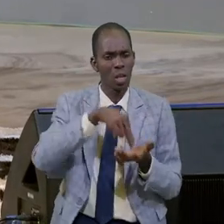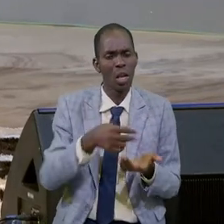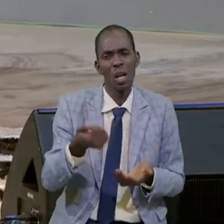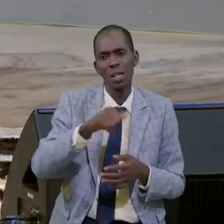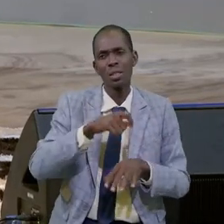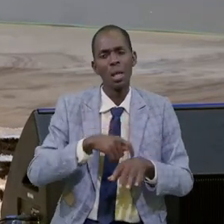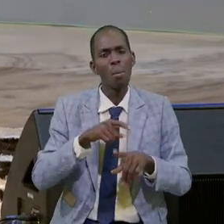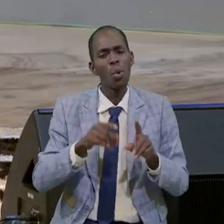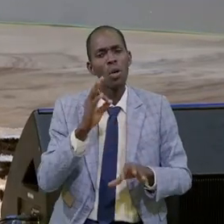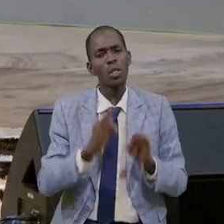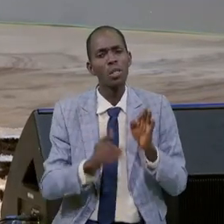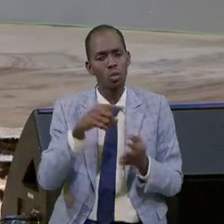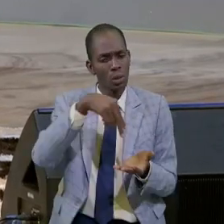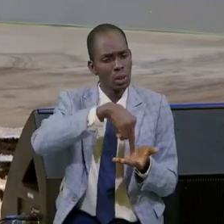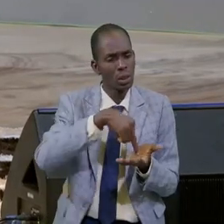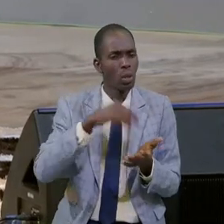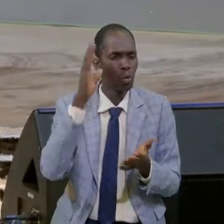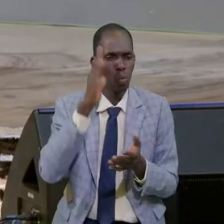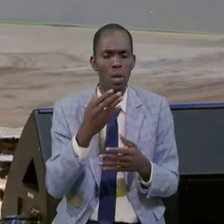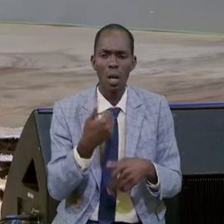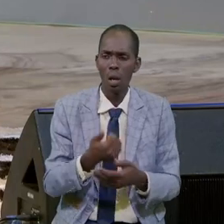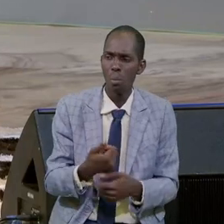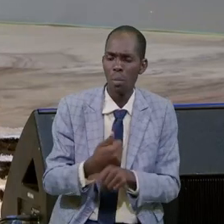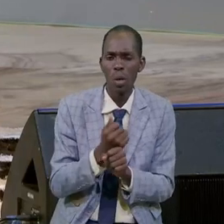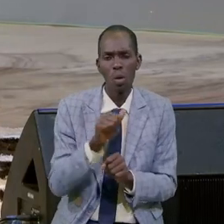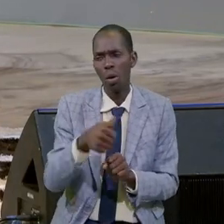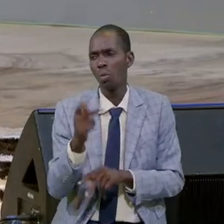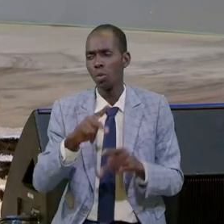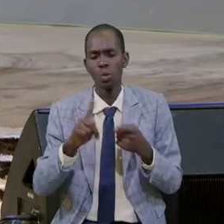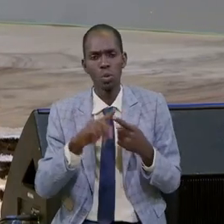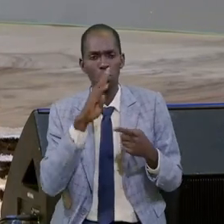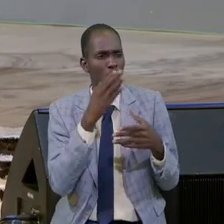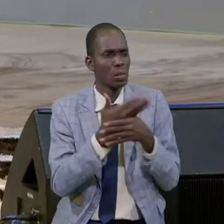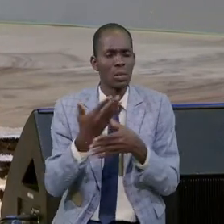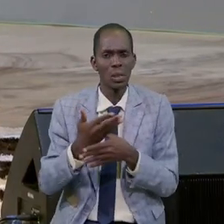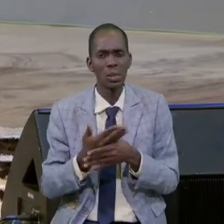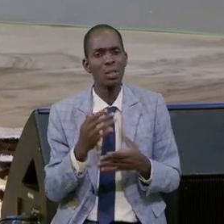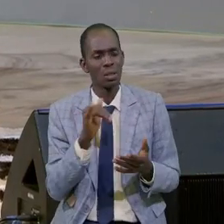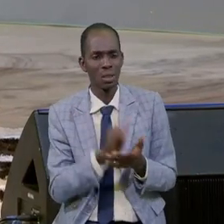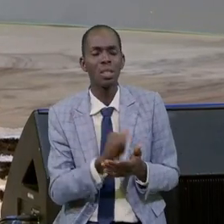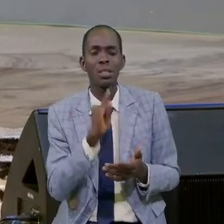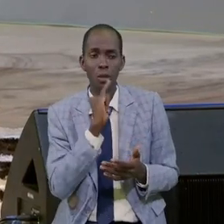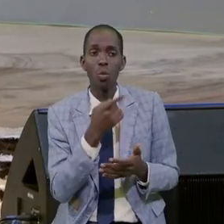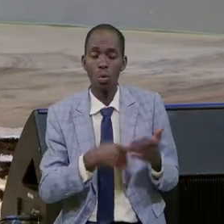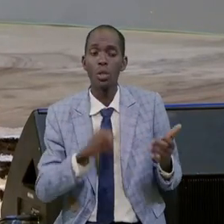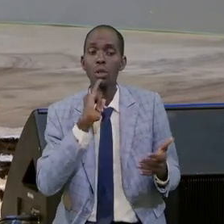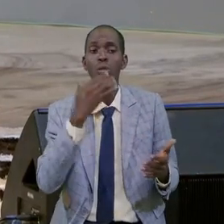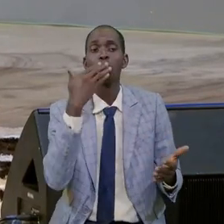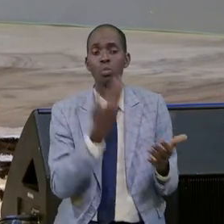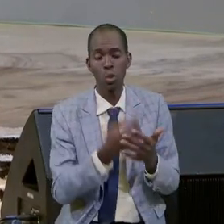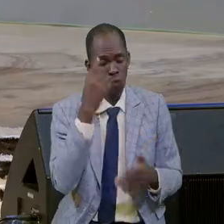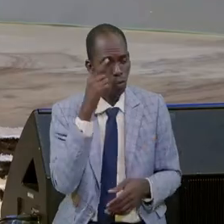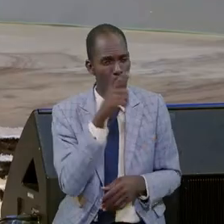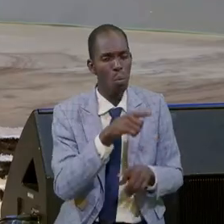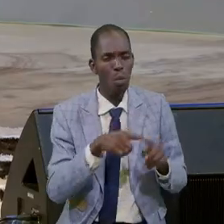mais si cela distrait l'attention des autres, oui, cela fait partie de ce qui est bon pour vous, mais qui